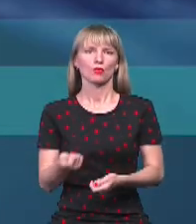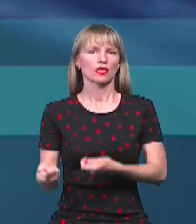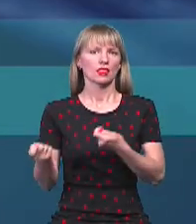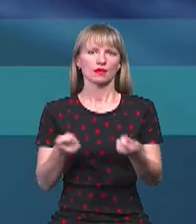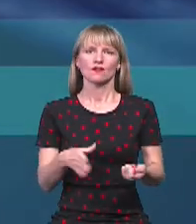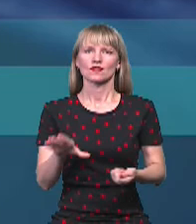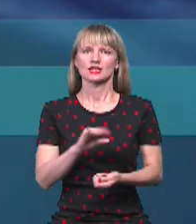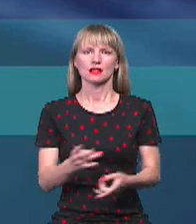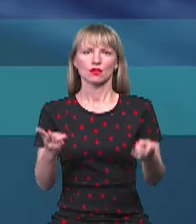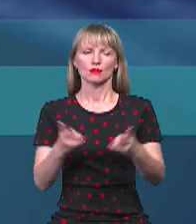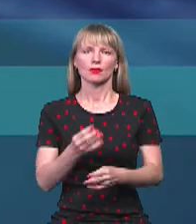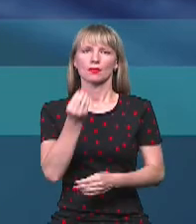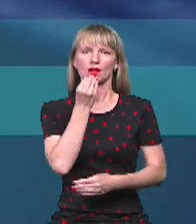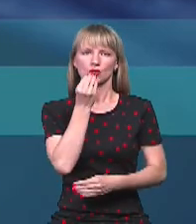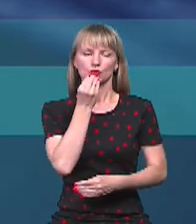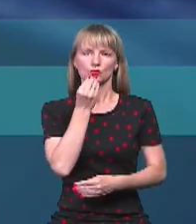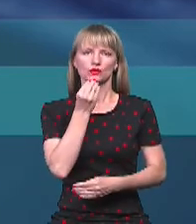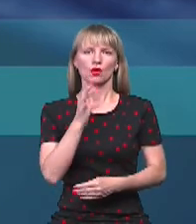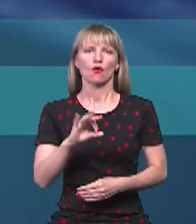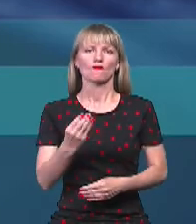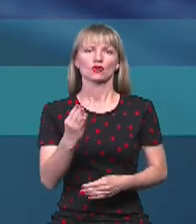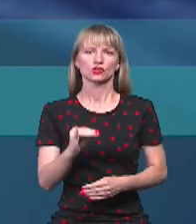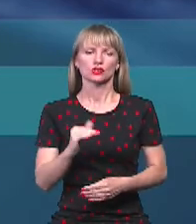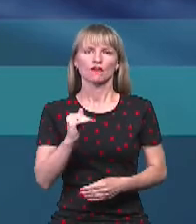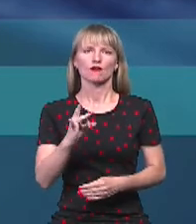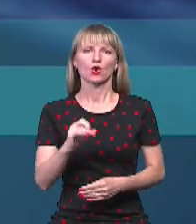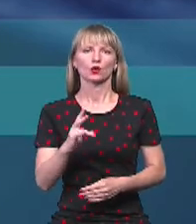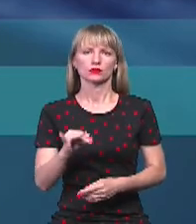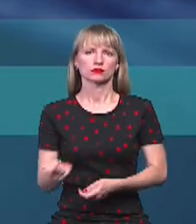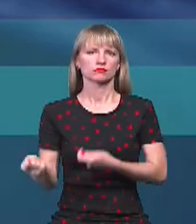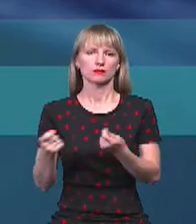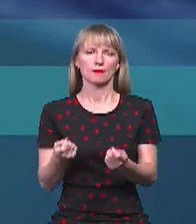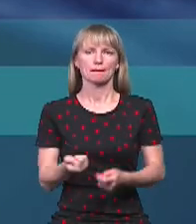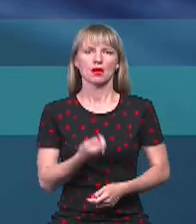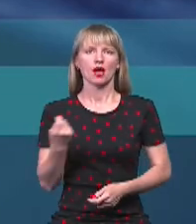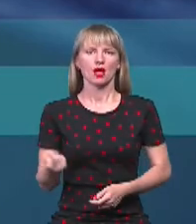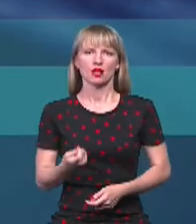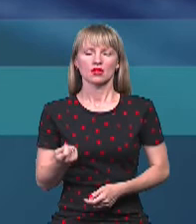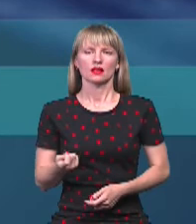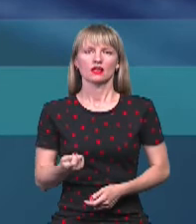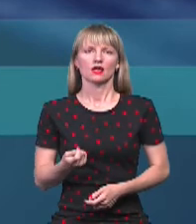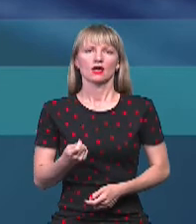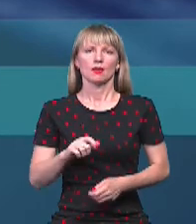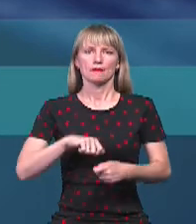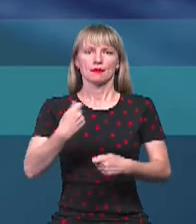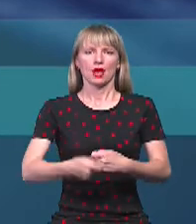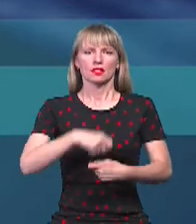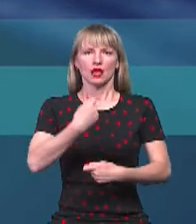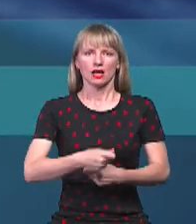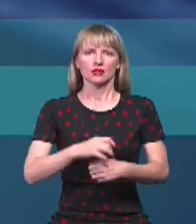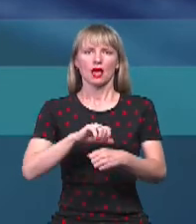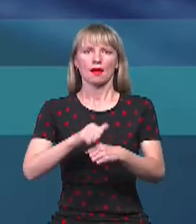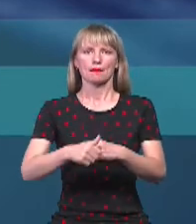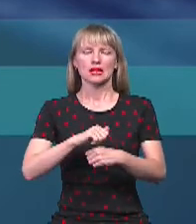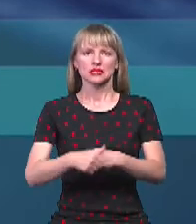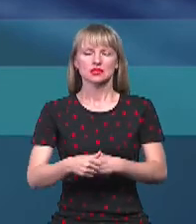поставляются все необходимые продукты. Овощи и фрукты поставляются в недостаточном количестве. Бананы, апельсины и